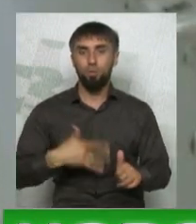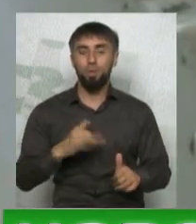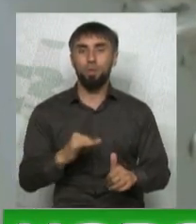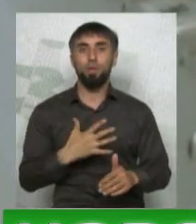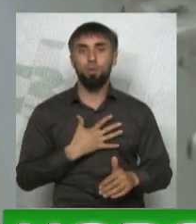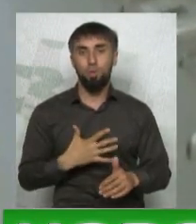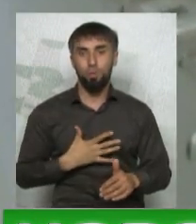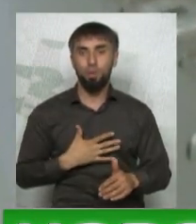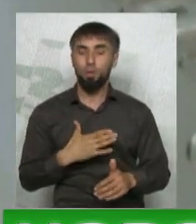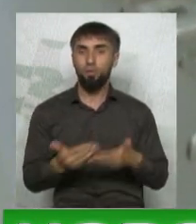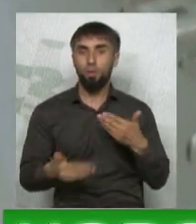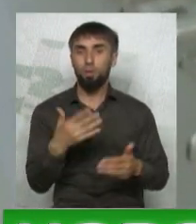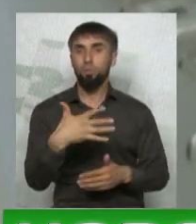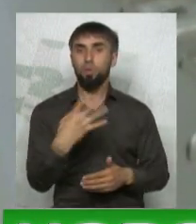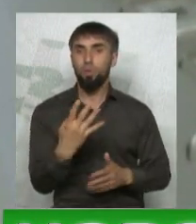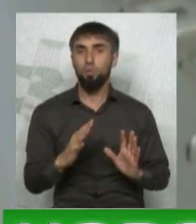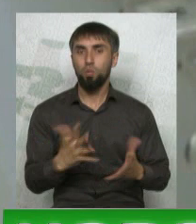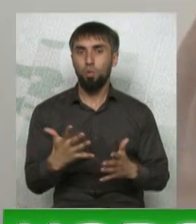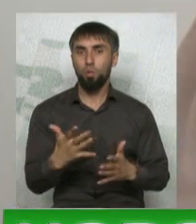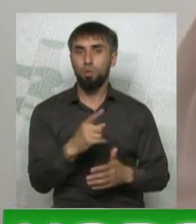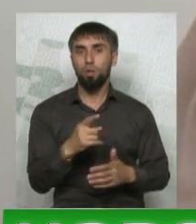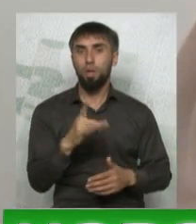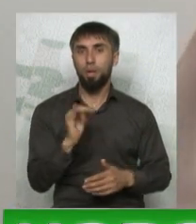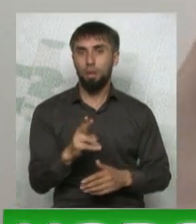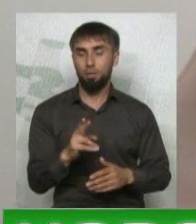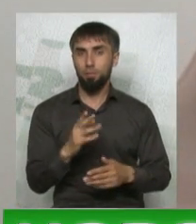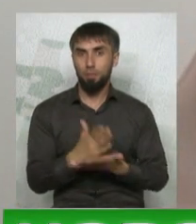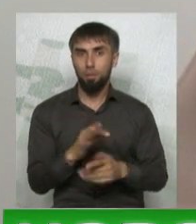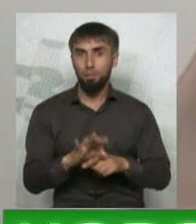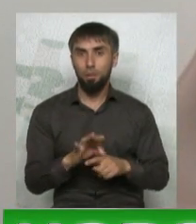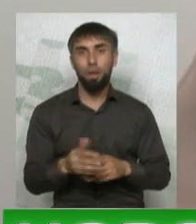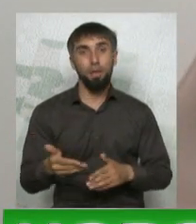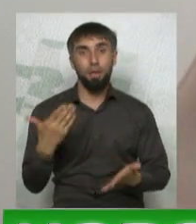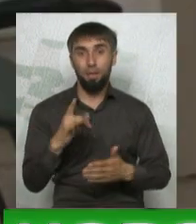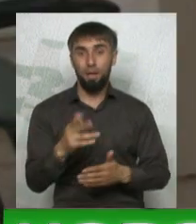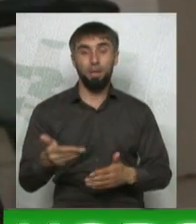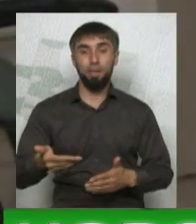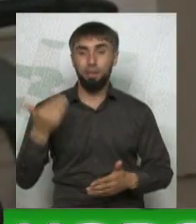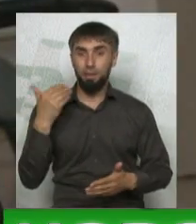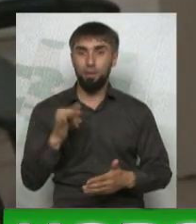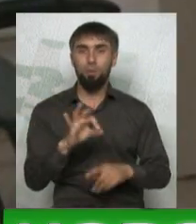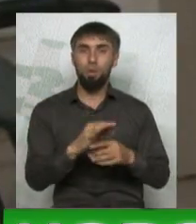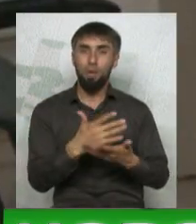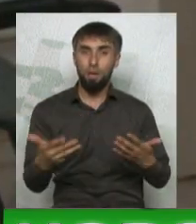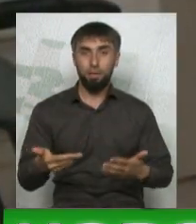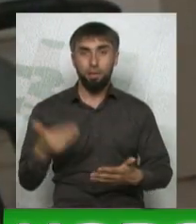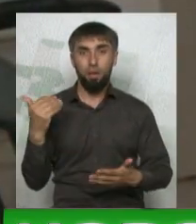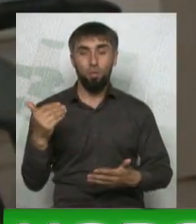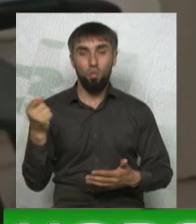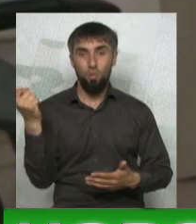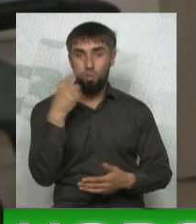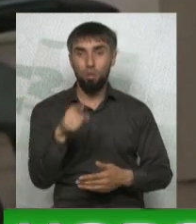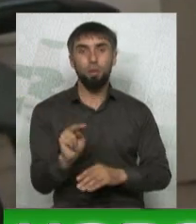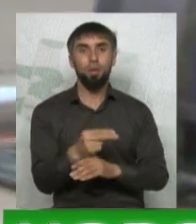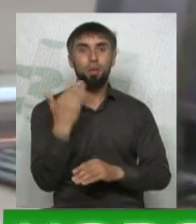дыхания. Выявлено 54 случая злокачественных новообразований. Раннее выявление и лечение заболеваний способствует более